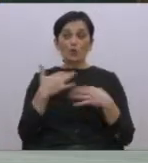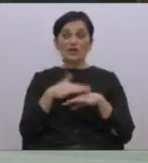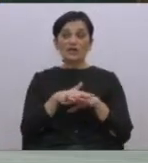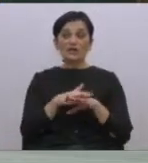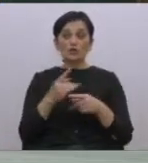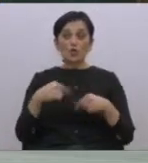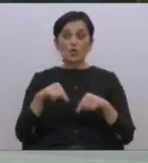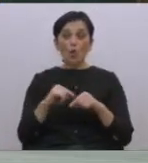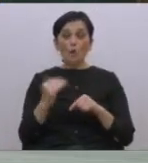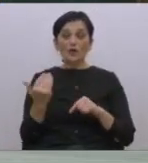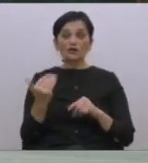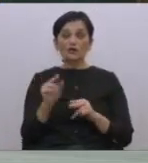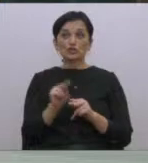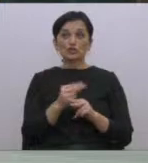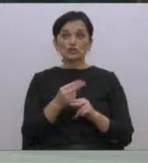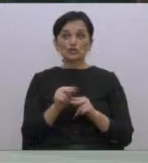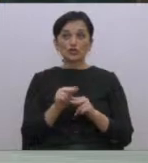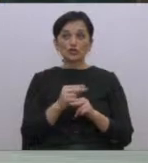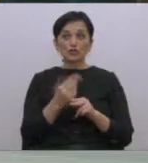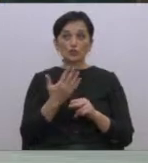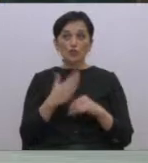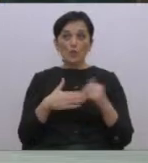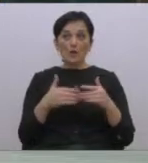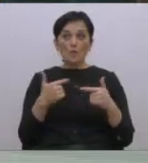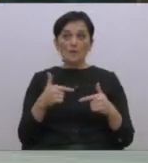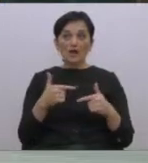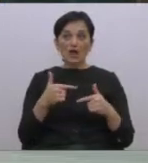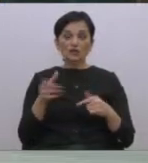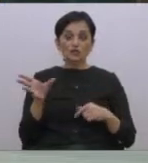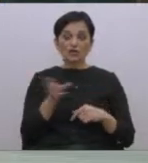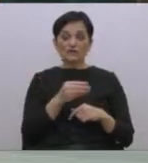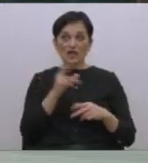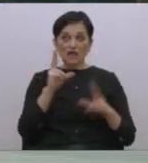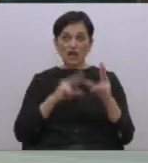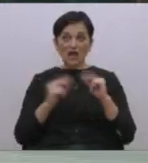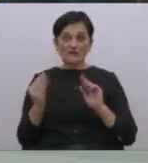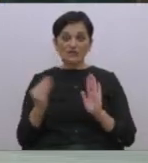integrații, comitetis, și nici nu e bizga, romelis, practicul, hoela, gavitualis, sinet.